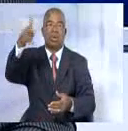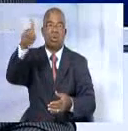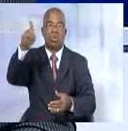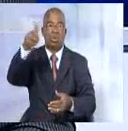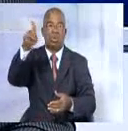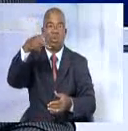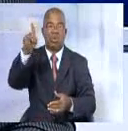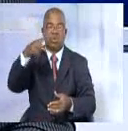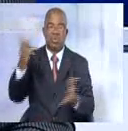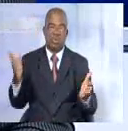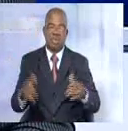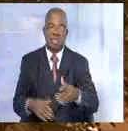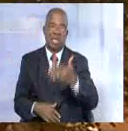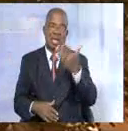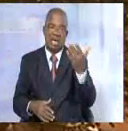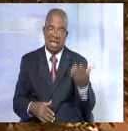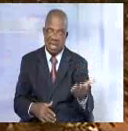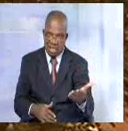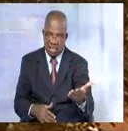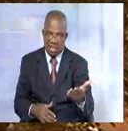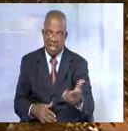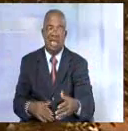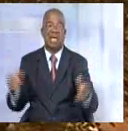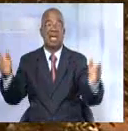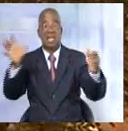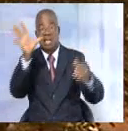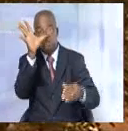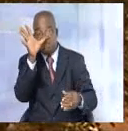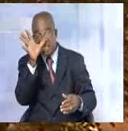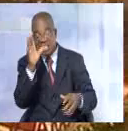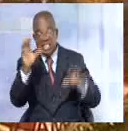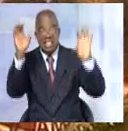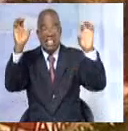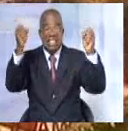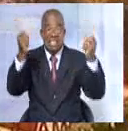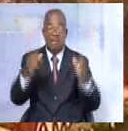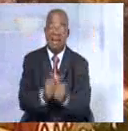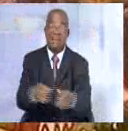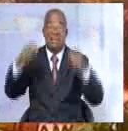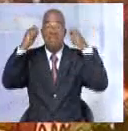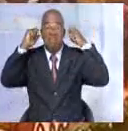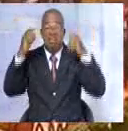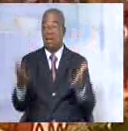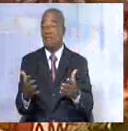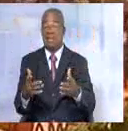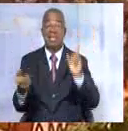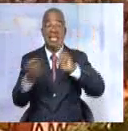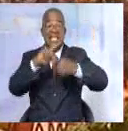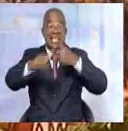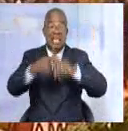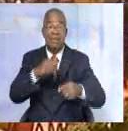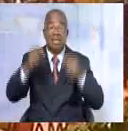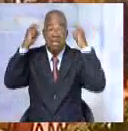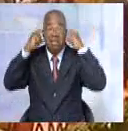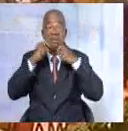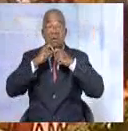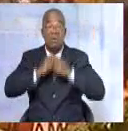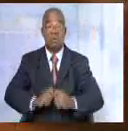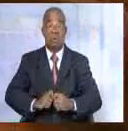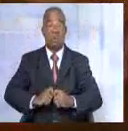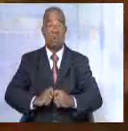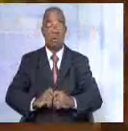Les assaillants islamistes Shebab somaliens liés à Al-Qaïda détiennent encore des otages dans un supermarché de la